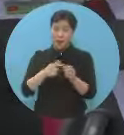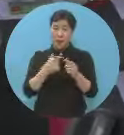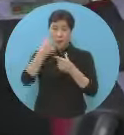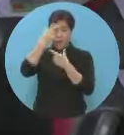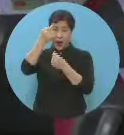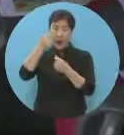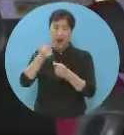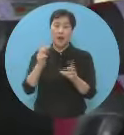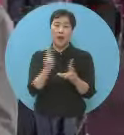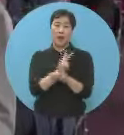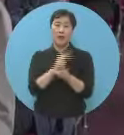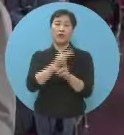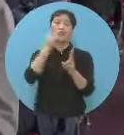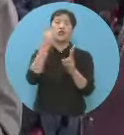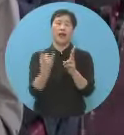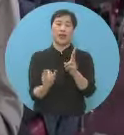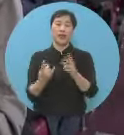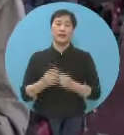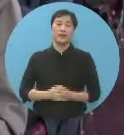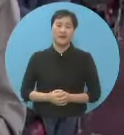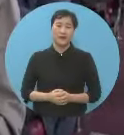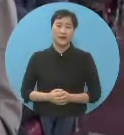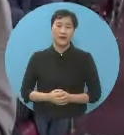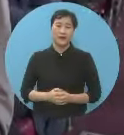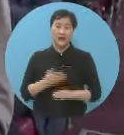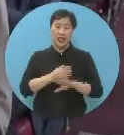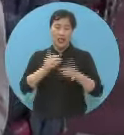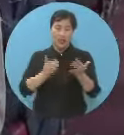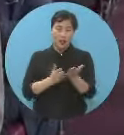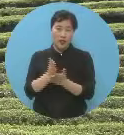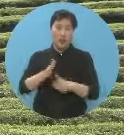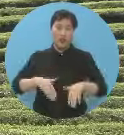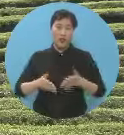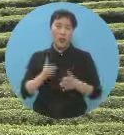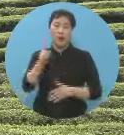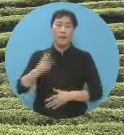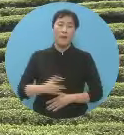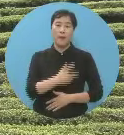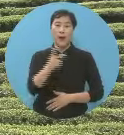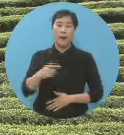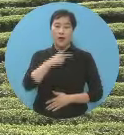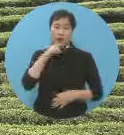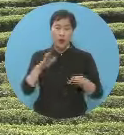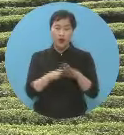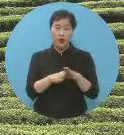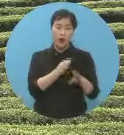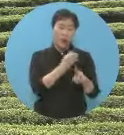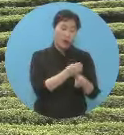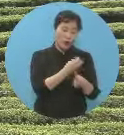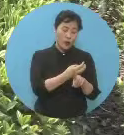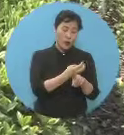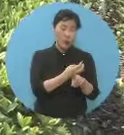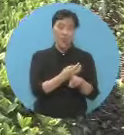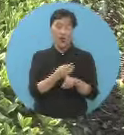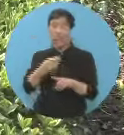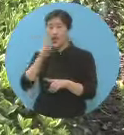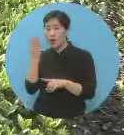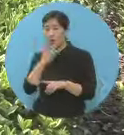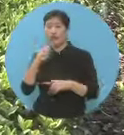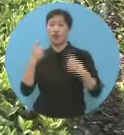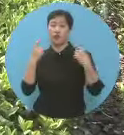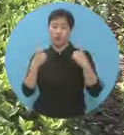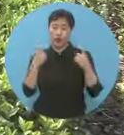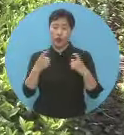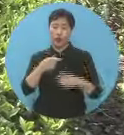맞춰 매주 두 차례 운행합니다. 외국인용 남도 한 바퀴는 일요일에는 보성 녹차밭과